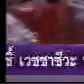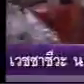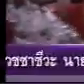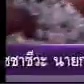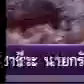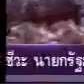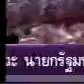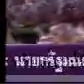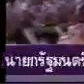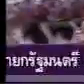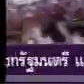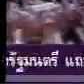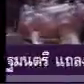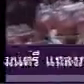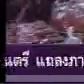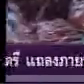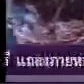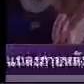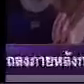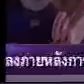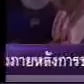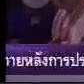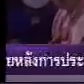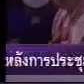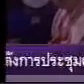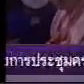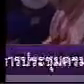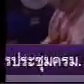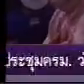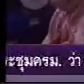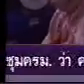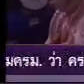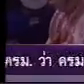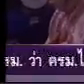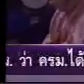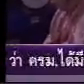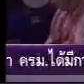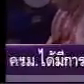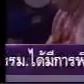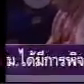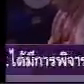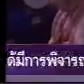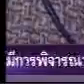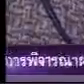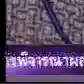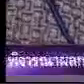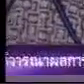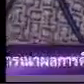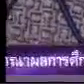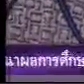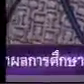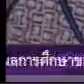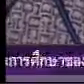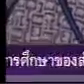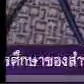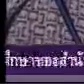รณ์ผู้สมัครหมายเลข2ลงพื้นที่บริเวณตลาดสันป่าคอยหาเสียงกับพ่อค้าแม่ค้าภายในตลาดรวมถึงประชาชนที่มาจับจ่ายใ